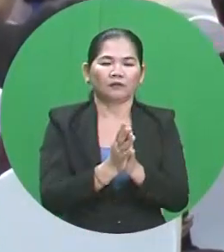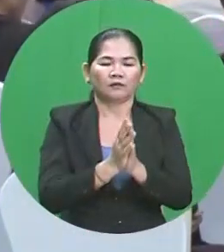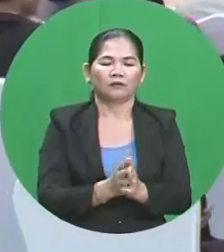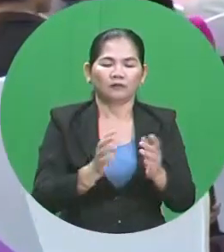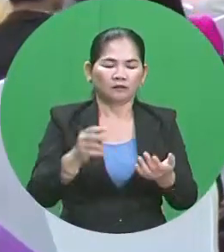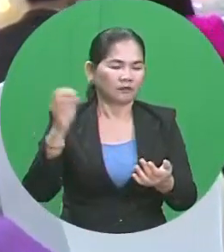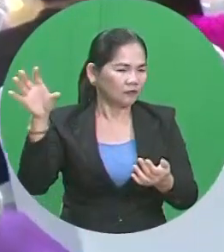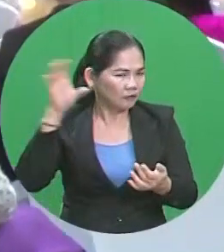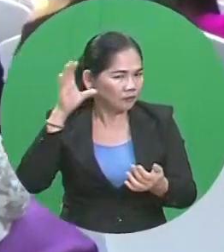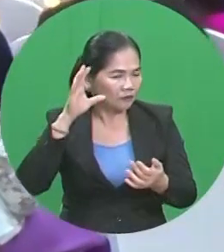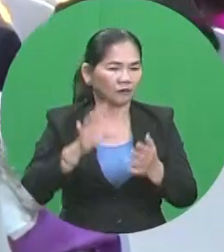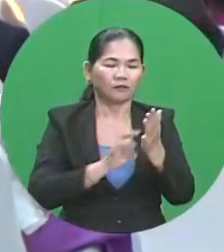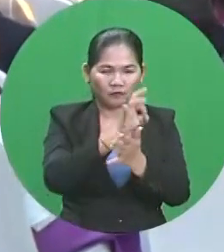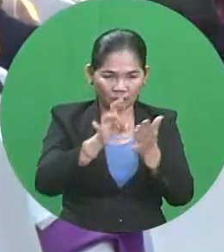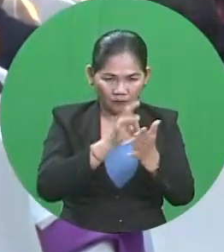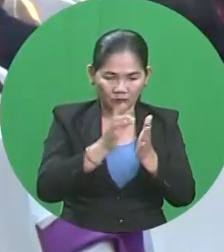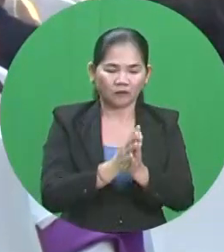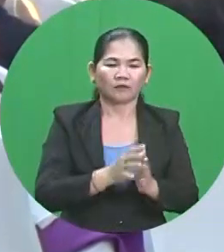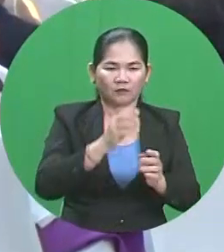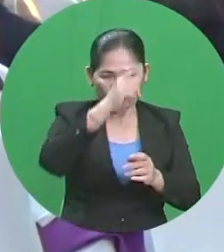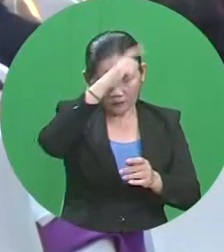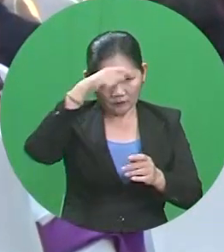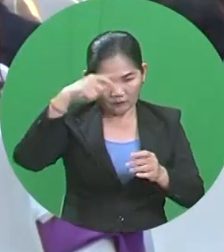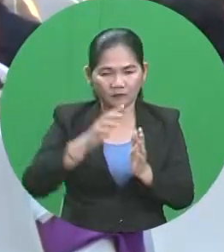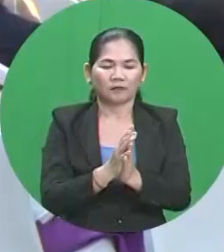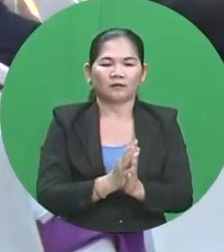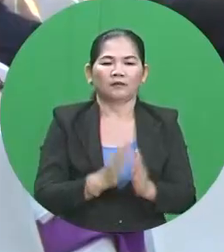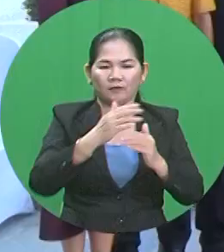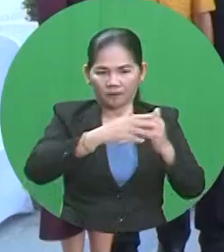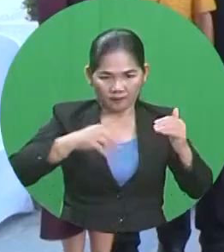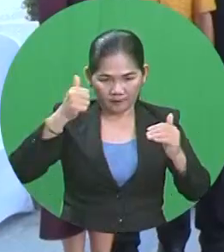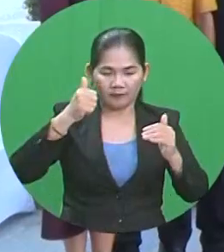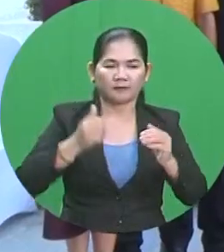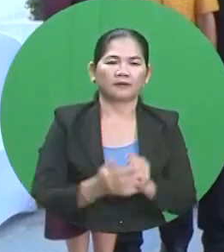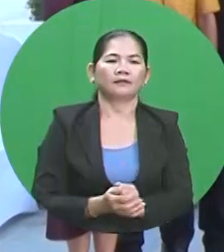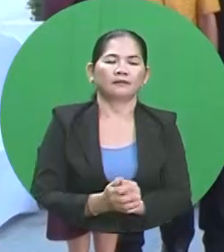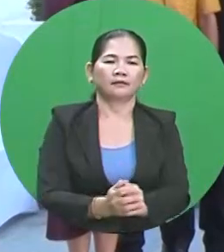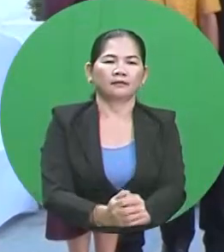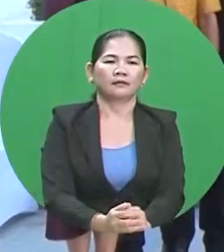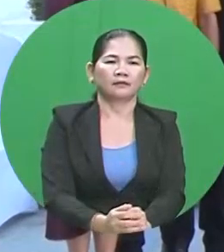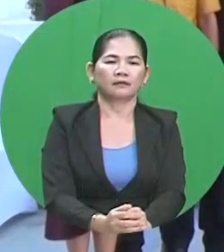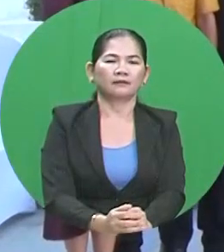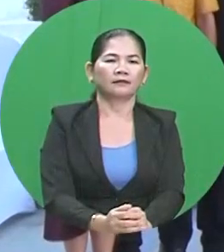នកស្ដាប់ទូទាំងប្រទេសនិងជាខ្សែរឿងដែលមានប្រជាប្រិយភាពបំផុត